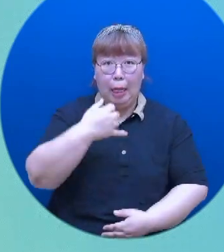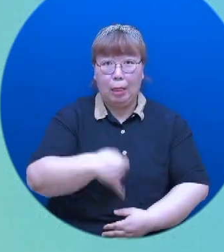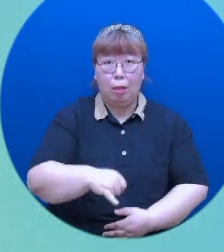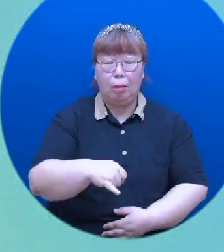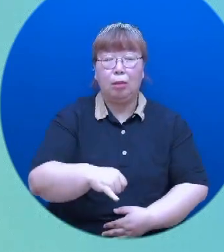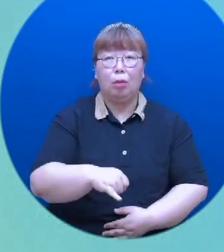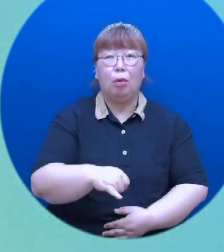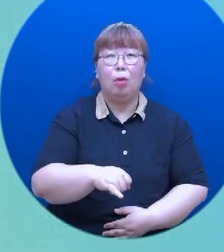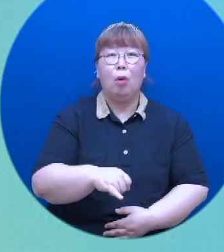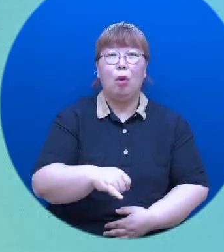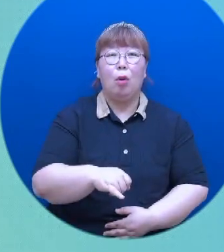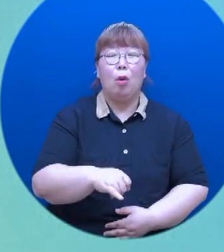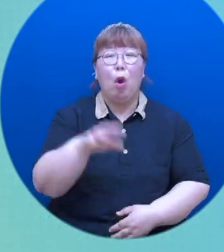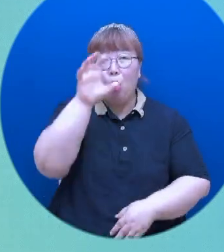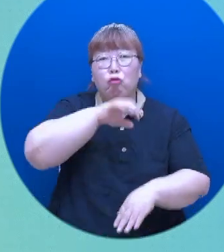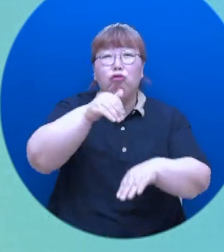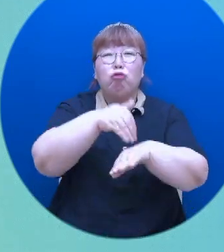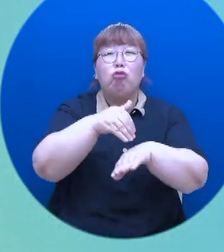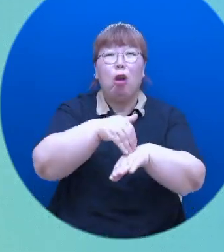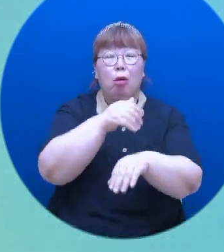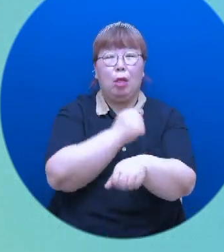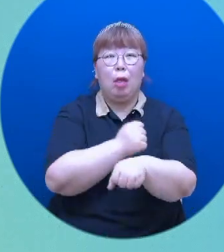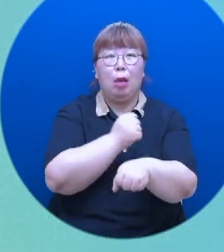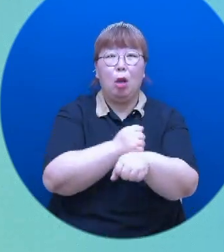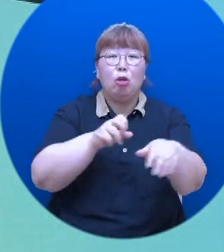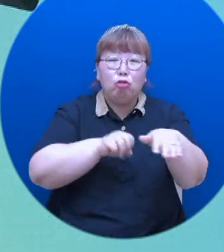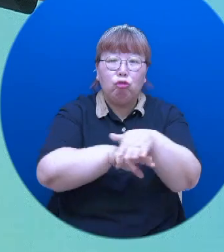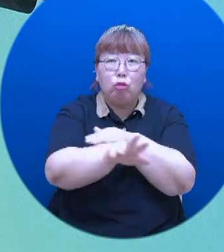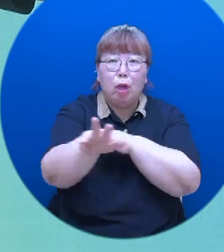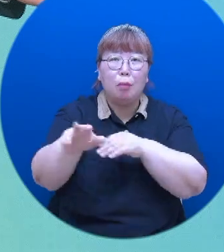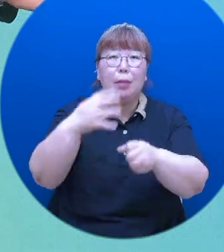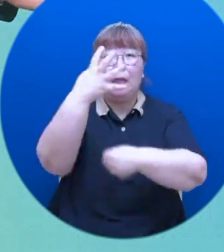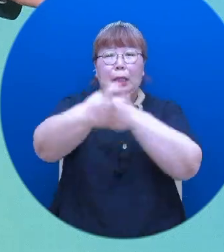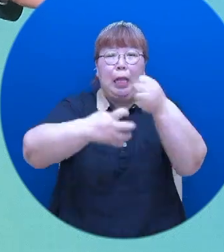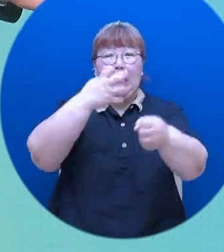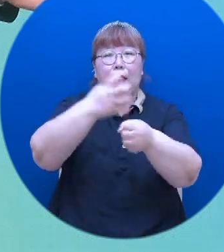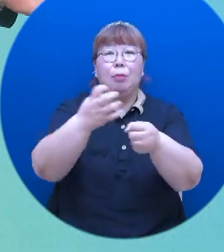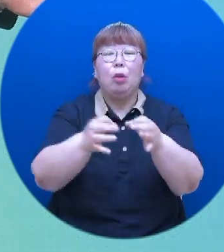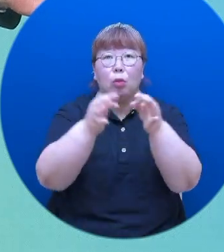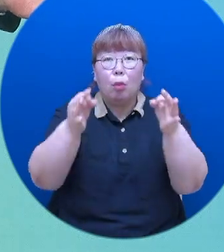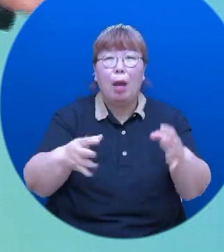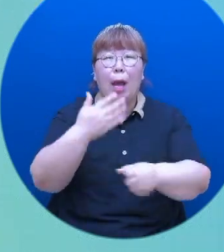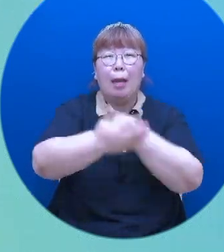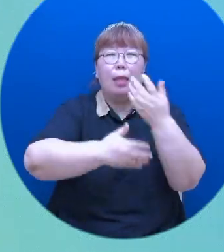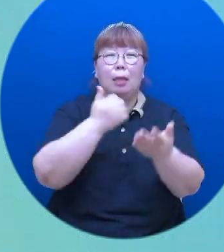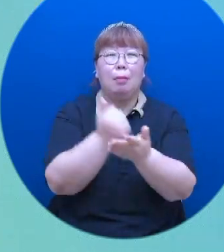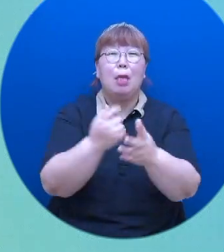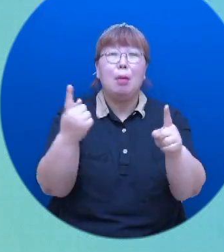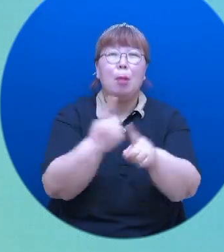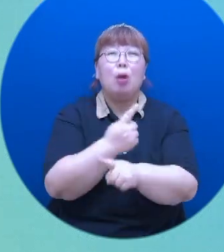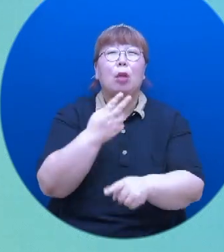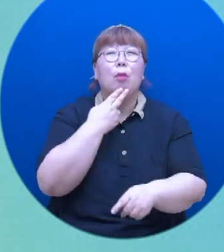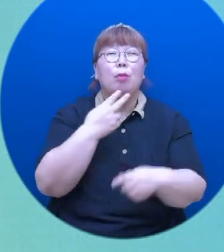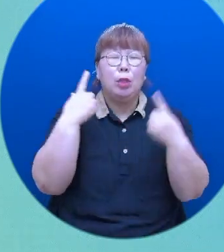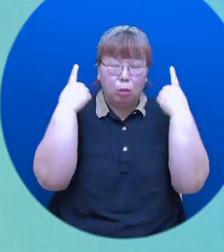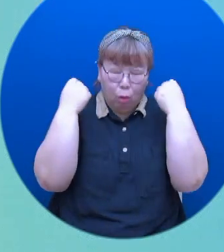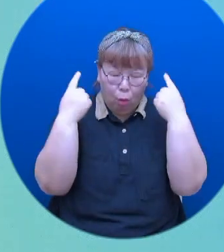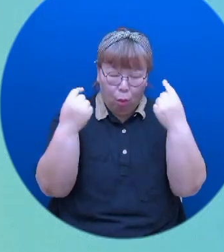하여금 훈련합니다. 출애굽하여 40년 동안 하나님께서 변함없이